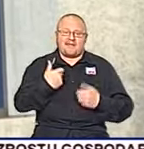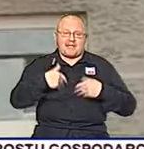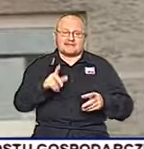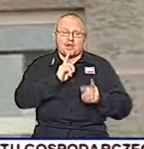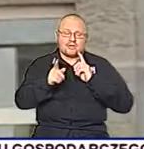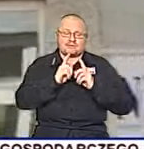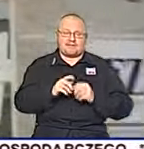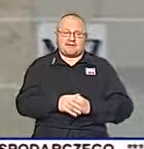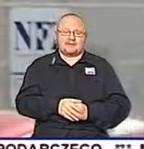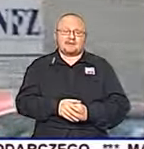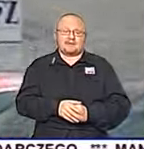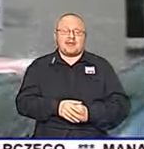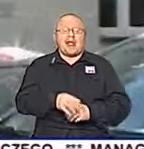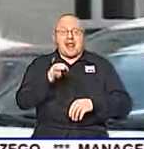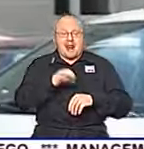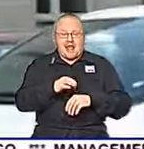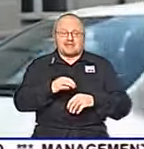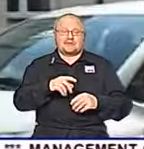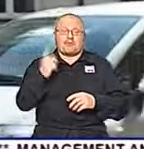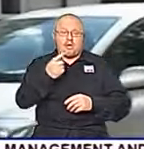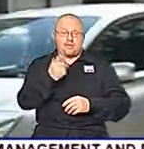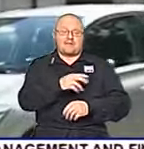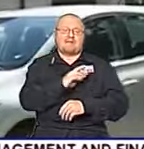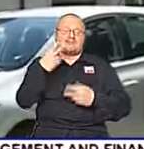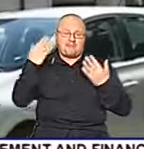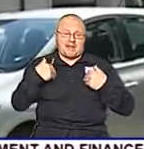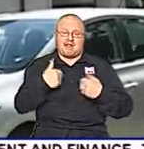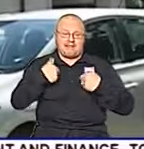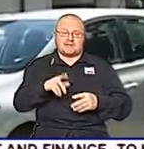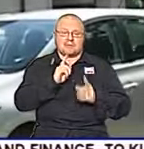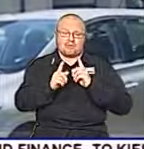Zduńskowolskiego Szpitala Powiatowego odmówił komentarza do czasu wyjaśnienia sprawy przez prokuraturę.